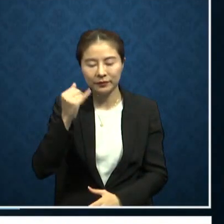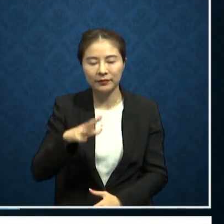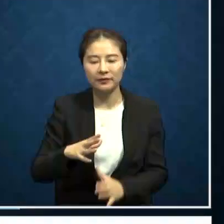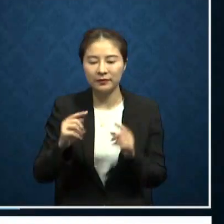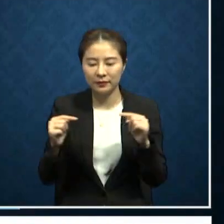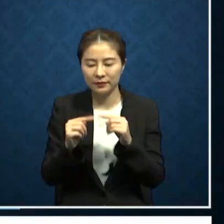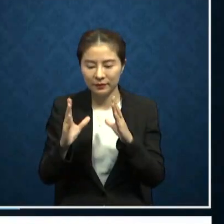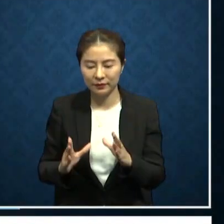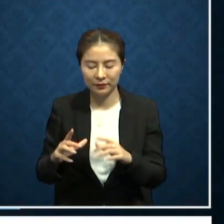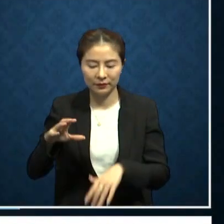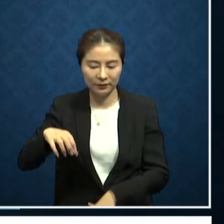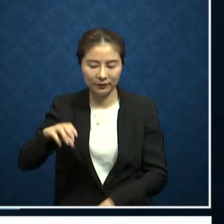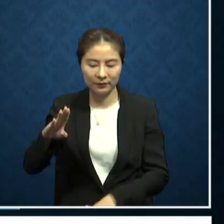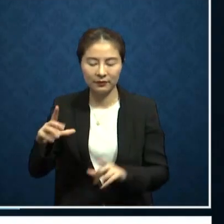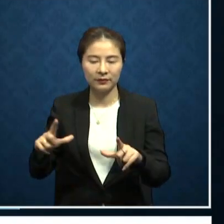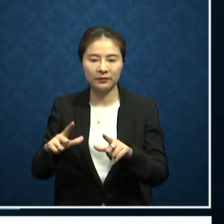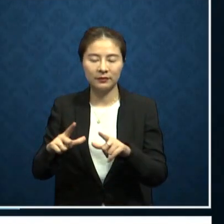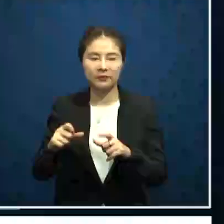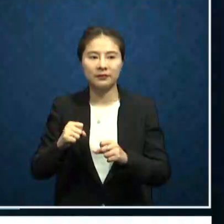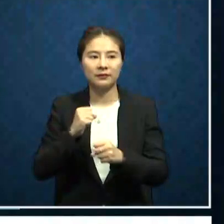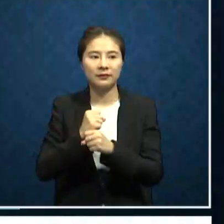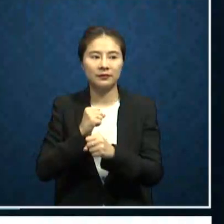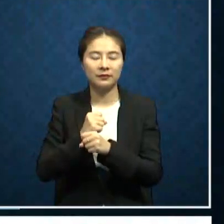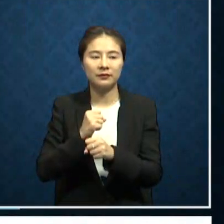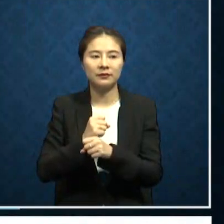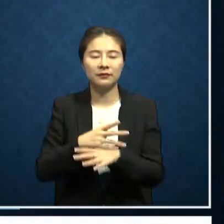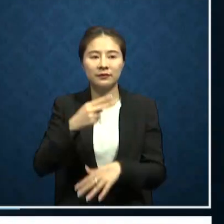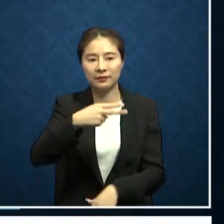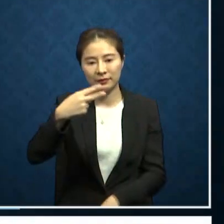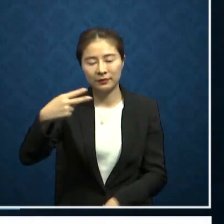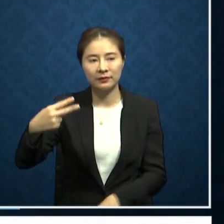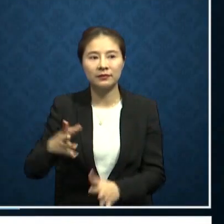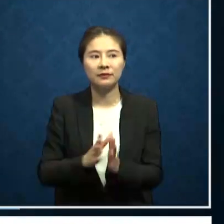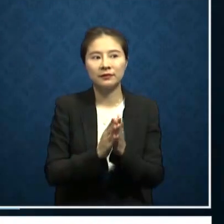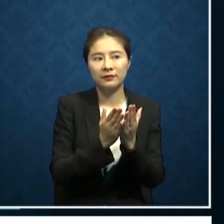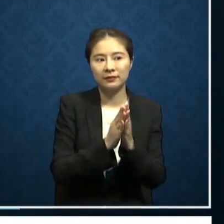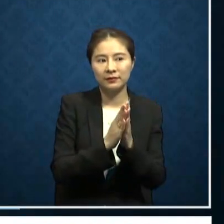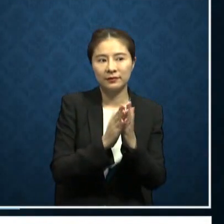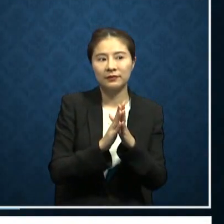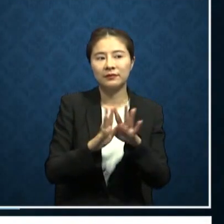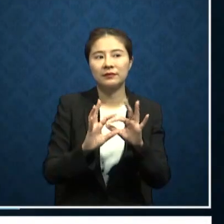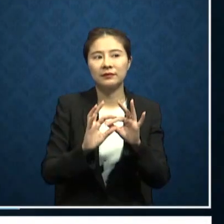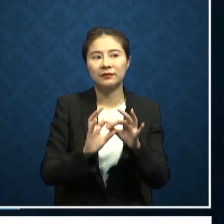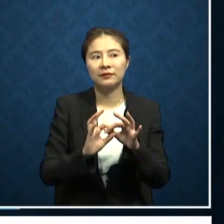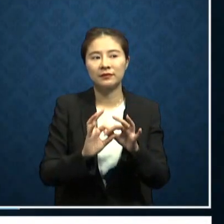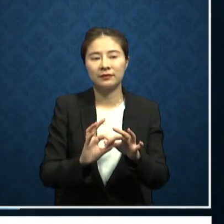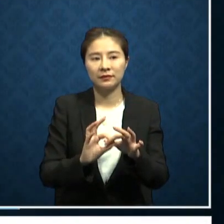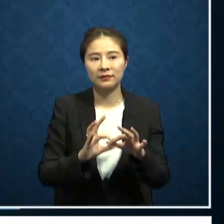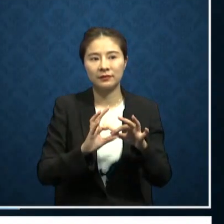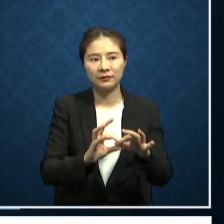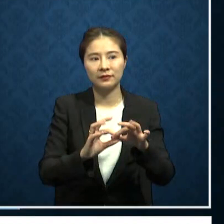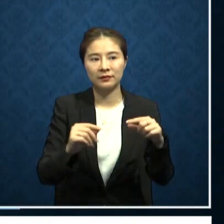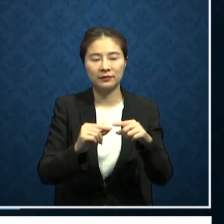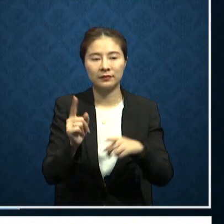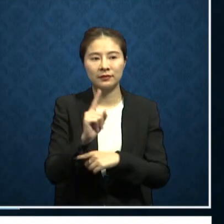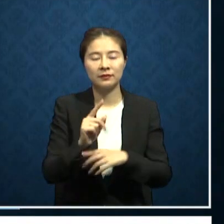กลุ่มเสื้อผ้านะคะวรรณกรรมและภาษาค่ะจะถูกนำไปดัดแปลงกับศิลปะด้านอื่นๆแล้วก็เชื่อมโยง